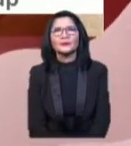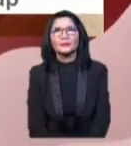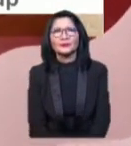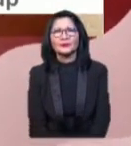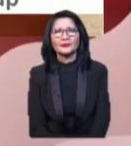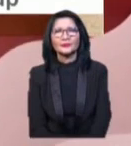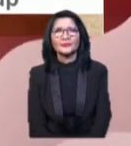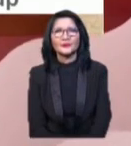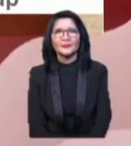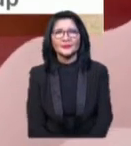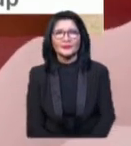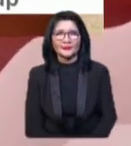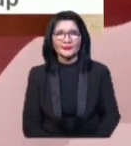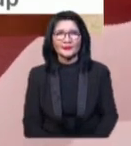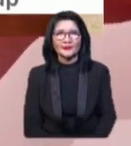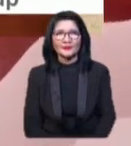Thank you, Mbak Anat.